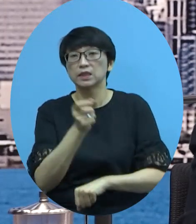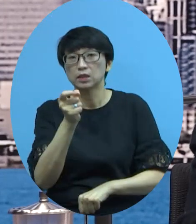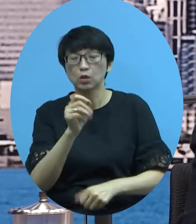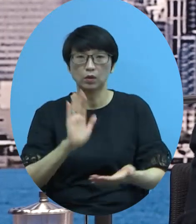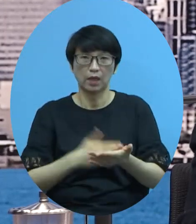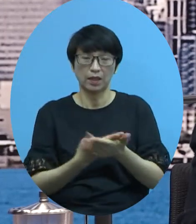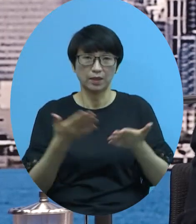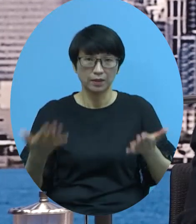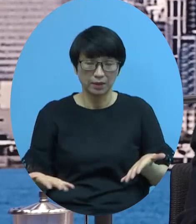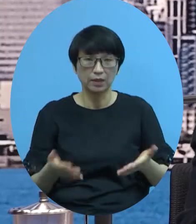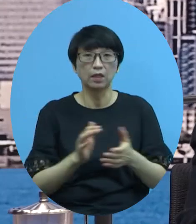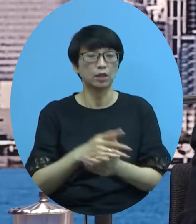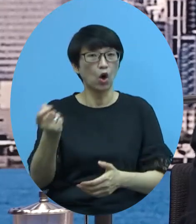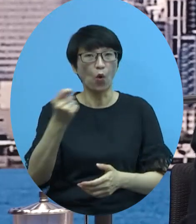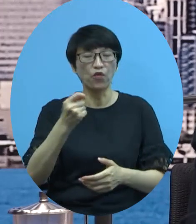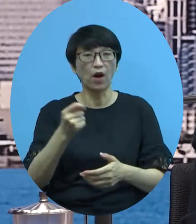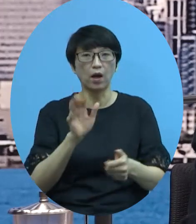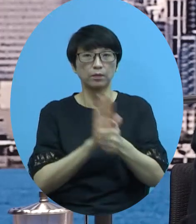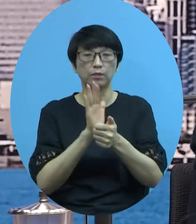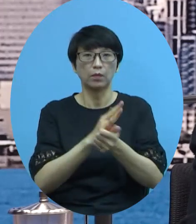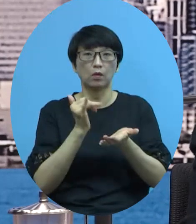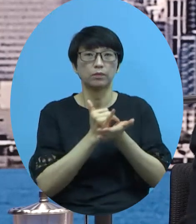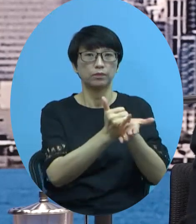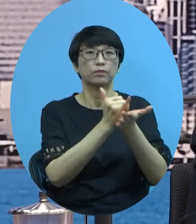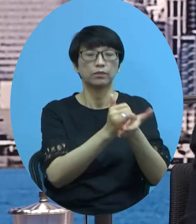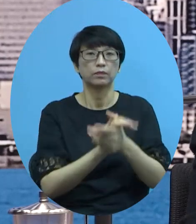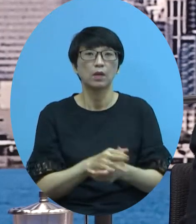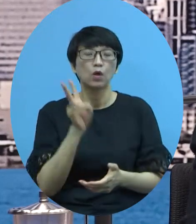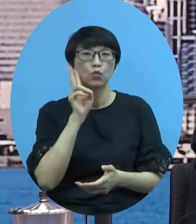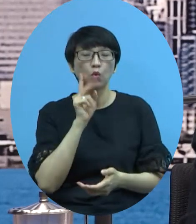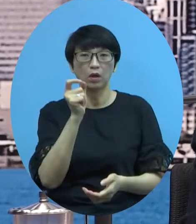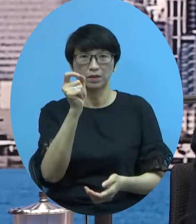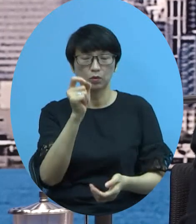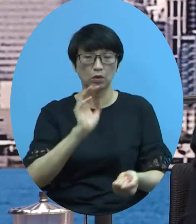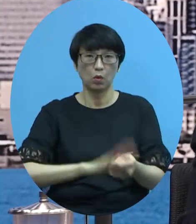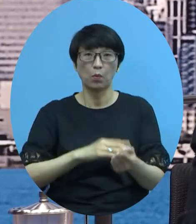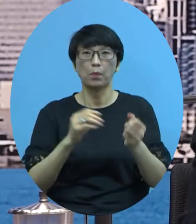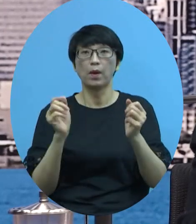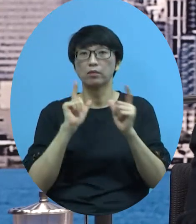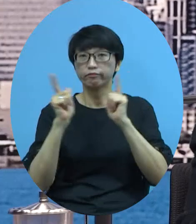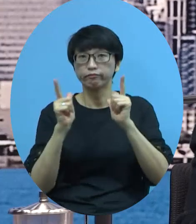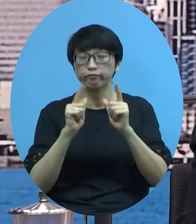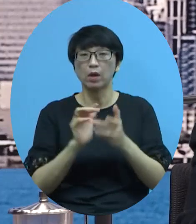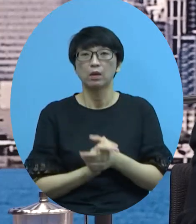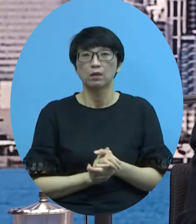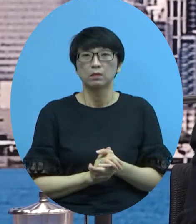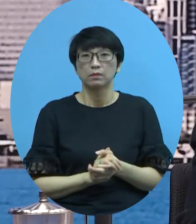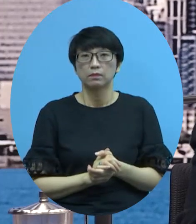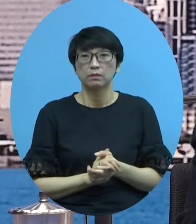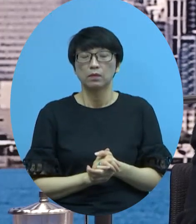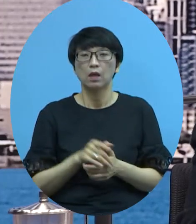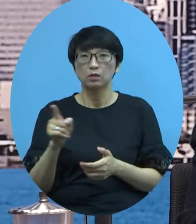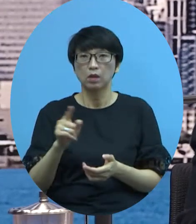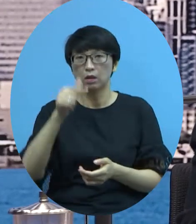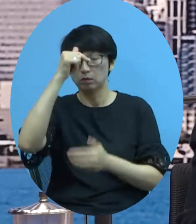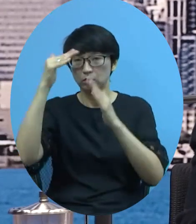咗條隊啦。咁變咗嗰啲密切接觸者咧，譬如有啲少少病徵，可能已經好翻啦，但係我哋就覺得不如送去醫院穩陣